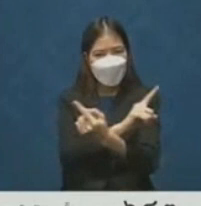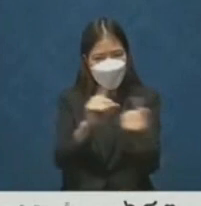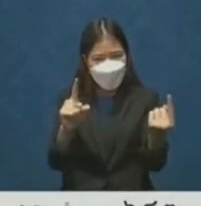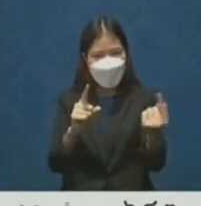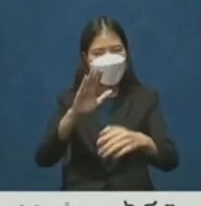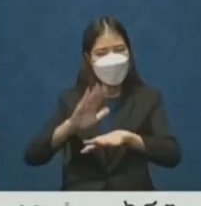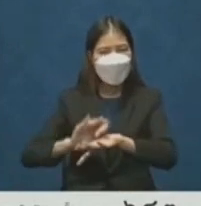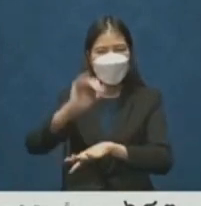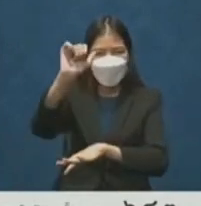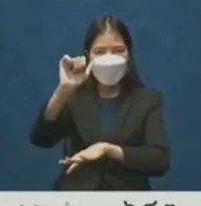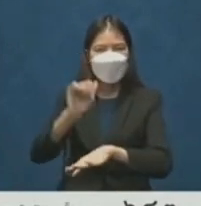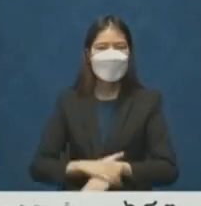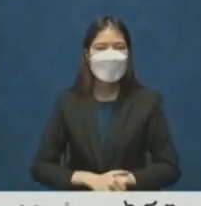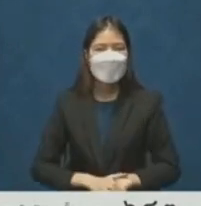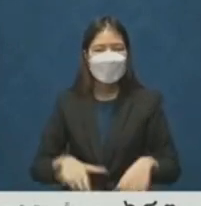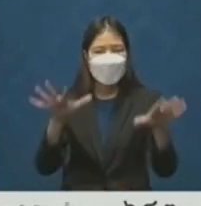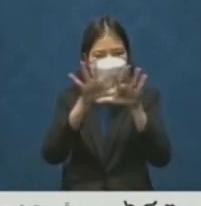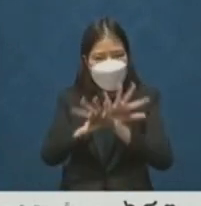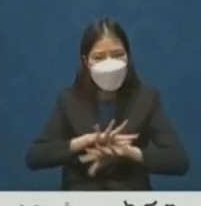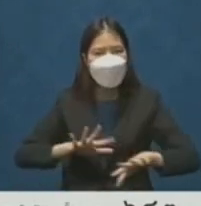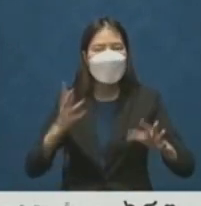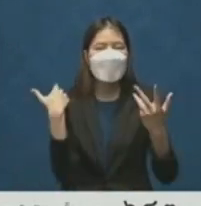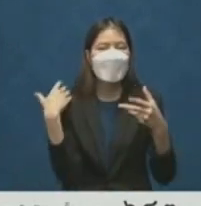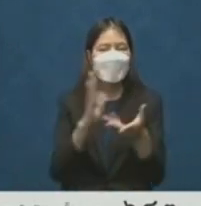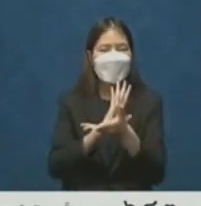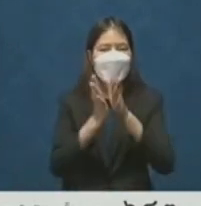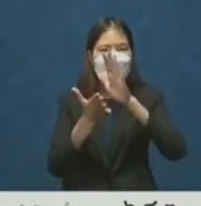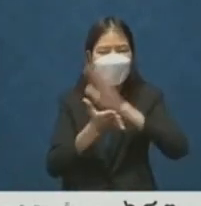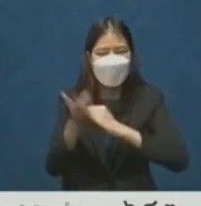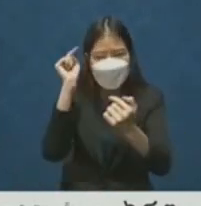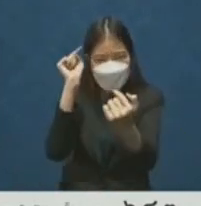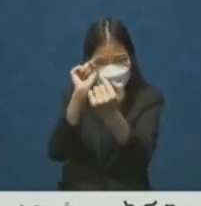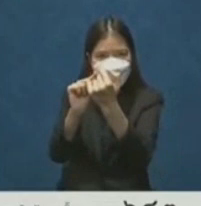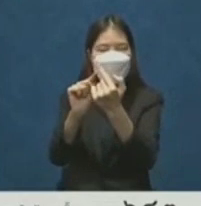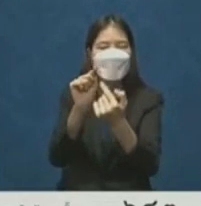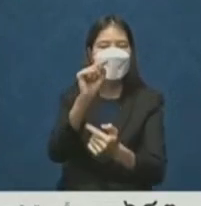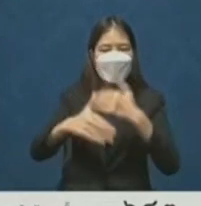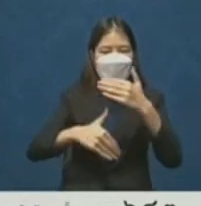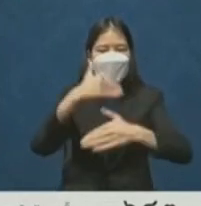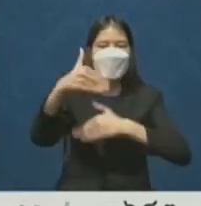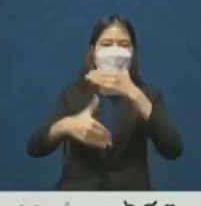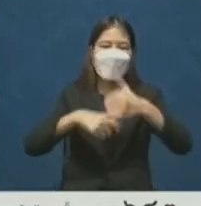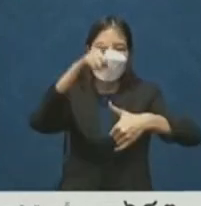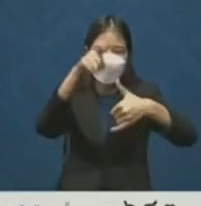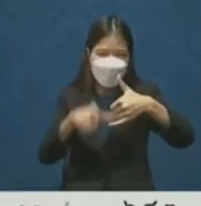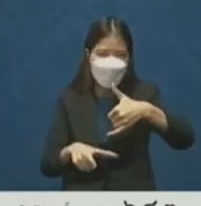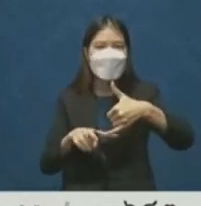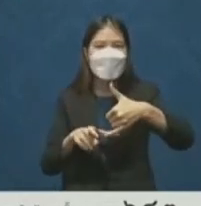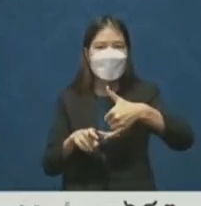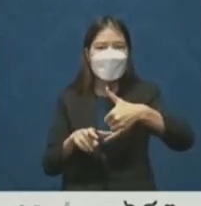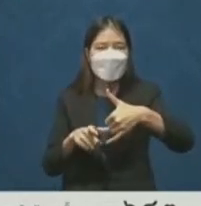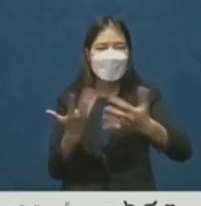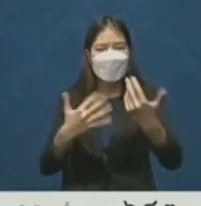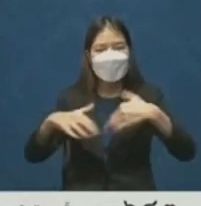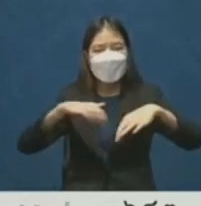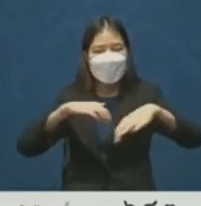ณ์สังคมและเติมเรื่องความสามารถก็คล้ายๆกับปรับปรุงเรื่องของจุดมุ่งหมายในการพัฒนาปัจเจกบุ